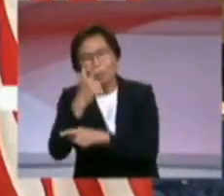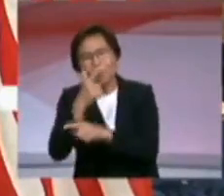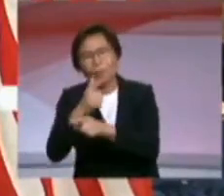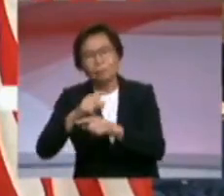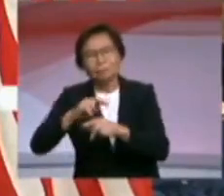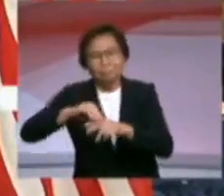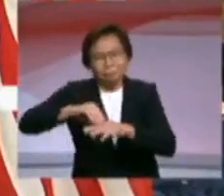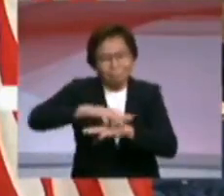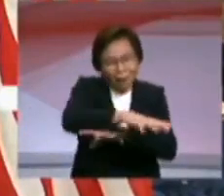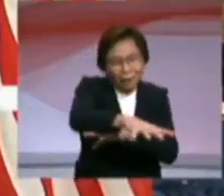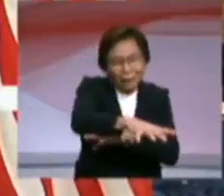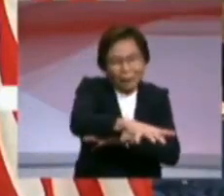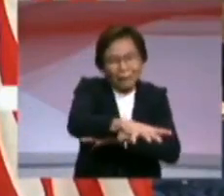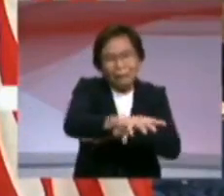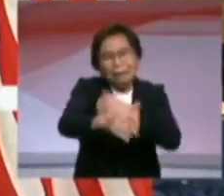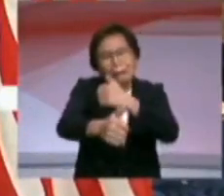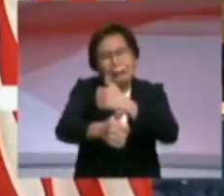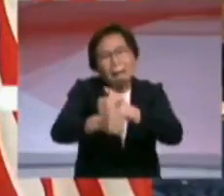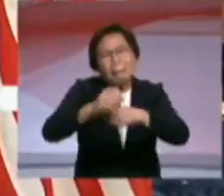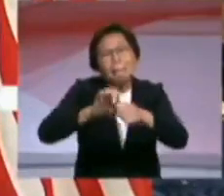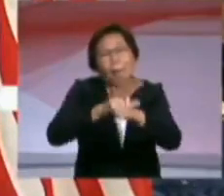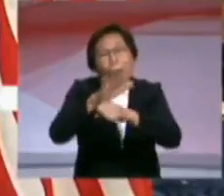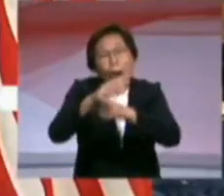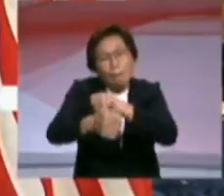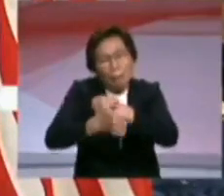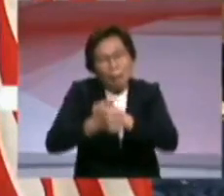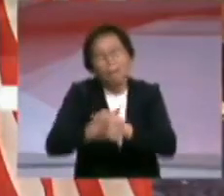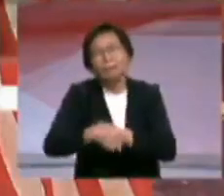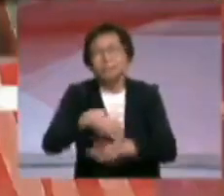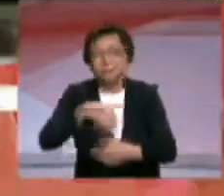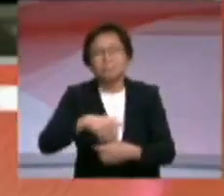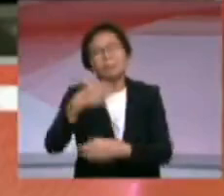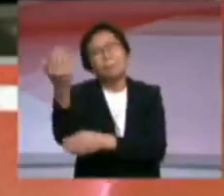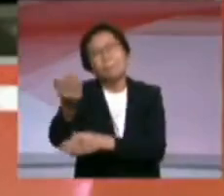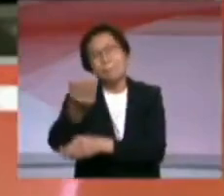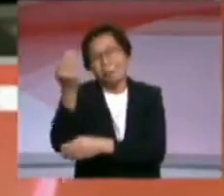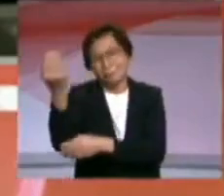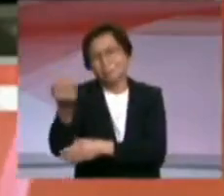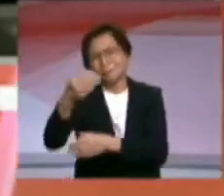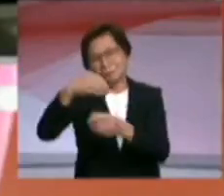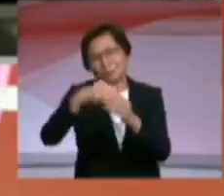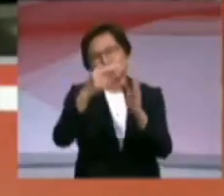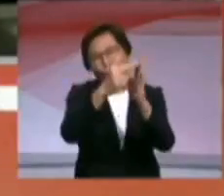penyakit berbahaya bukanlah perkara asing dalam perspektif syarak.